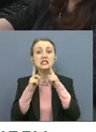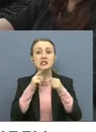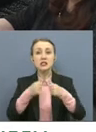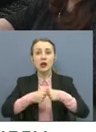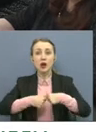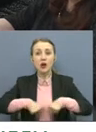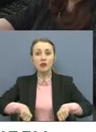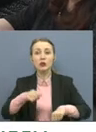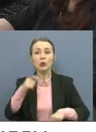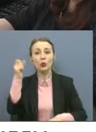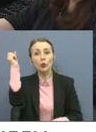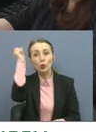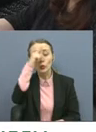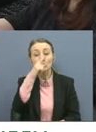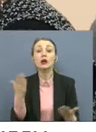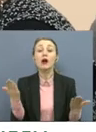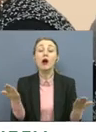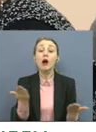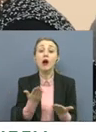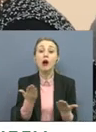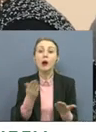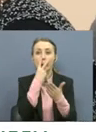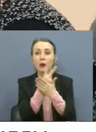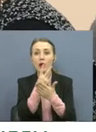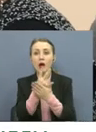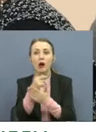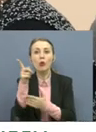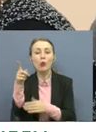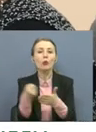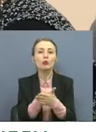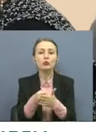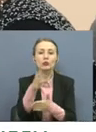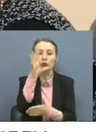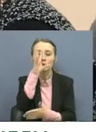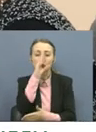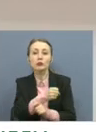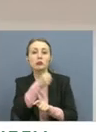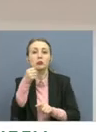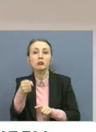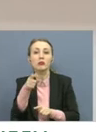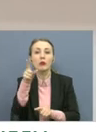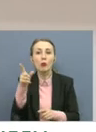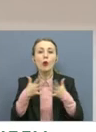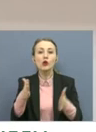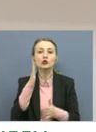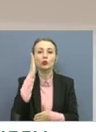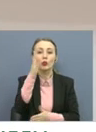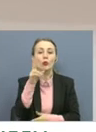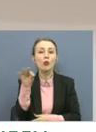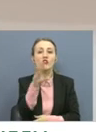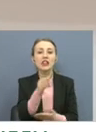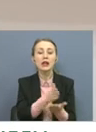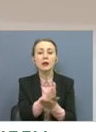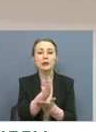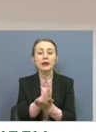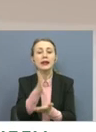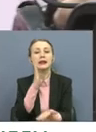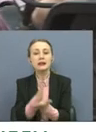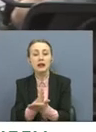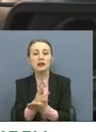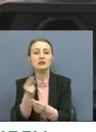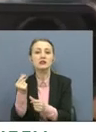әрекетін ақтамаған кеңес мүшелері өз кезегінде Абай Әлжановтың біліктілігіне баға беру мақсатында ауданның әлеуметтік-экономикалық дамуына қатысты алуан